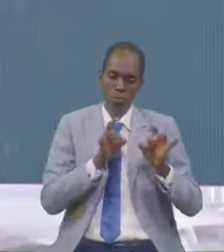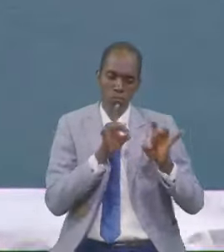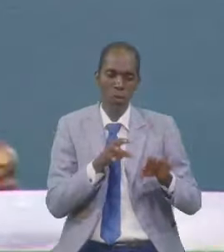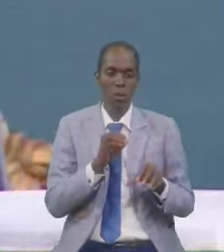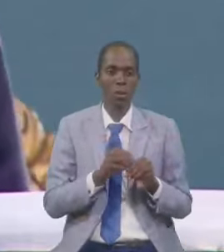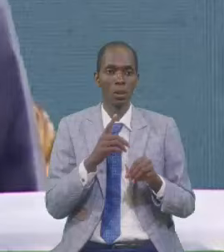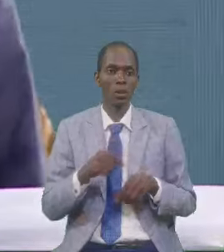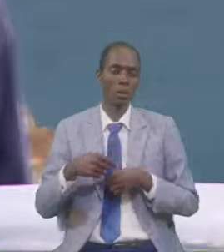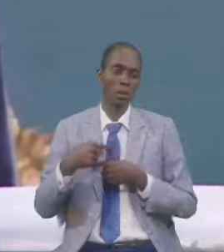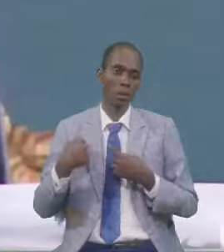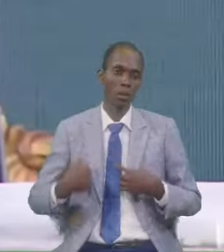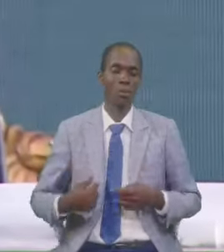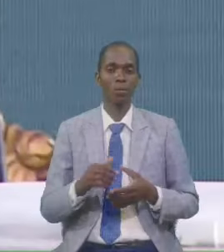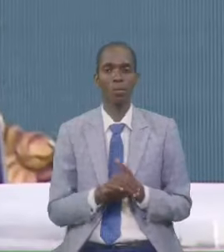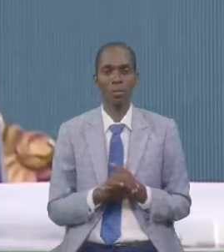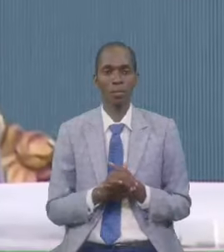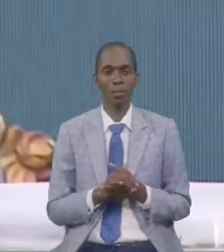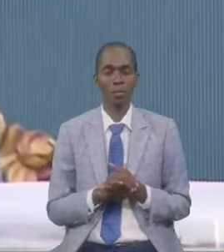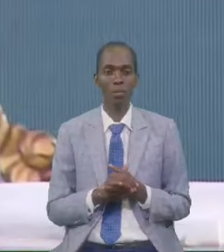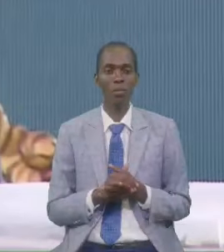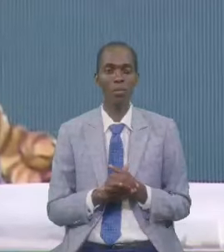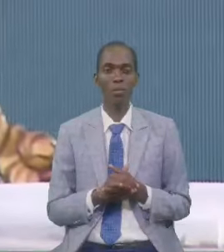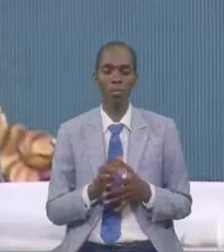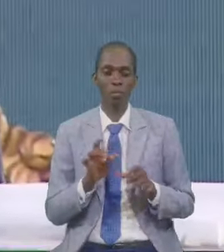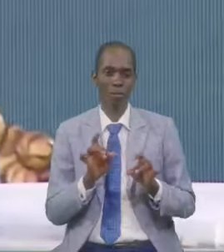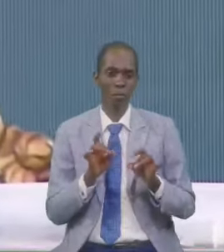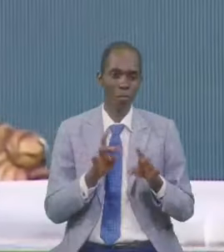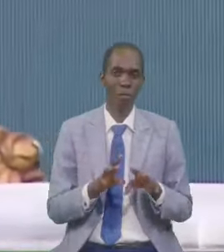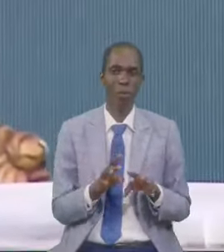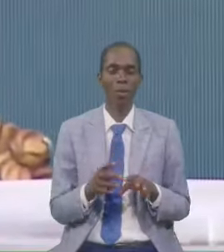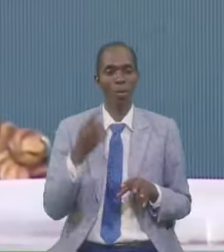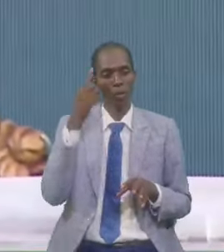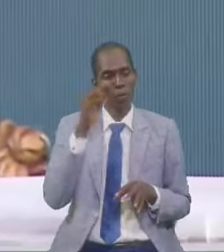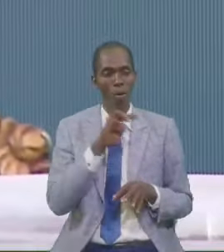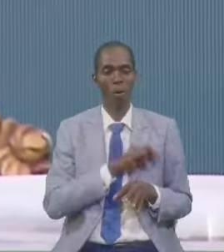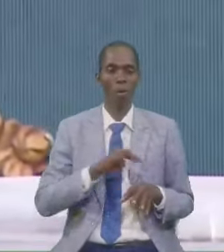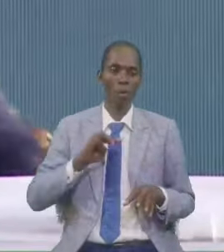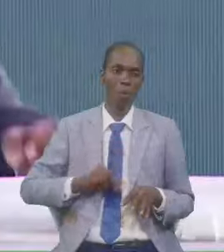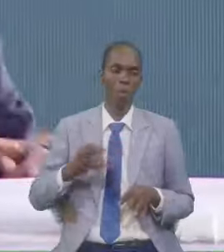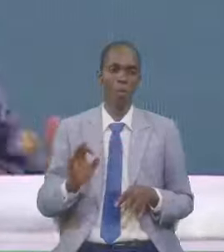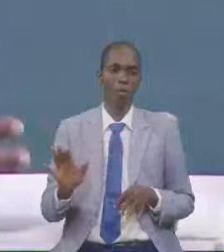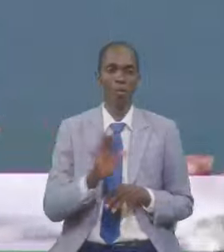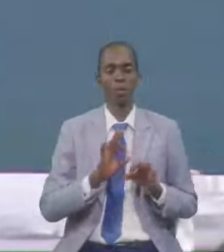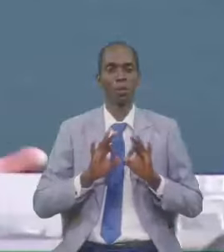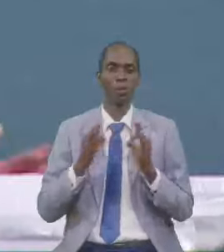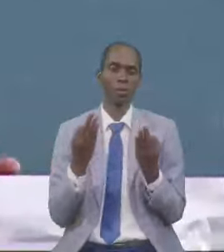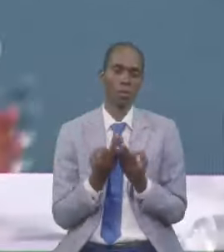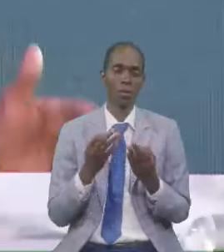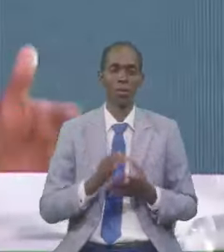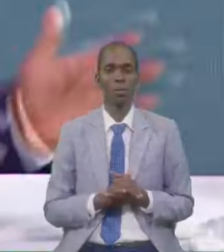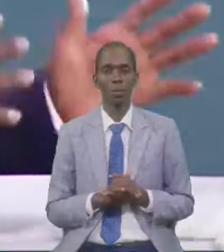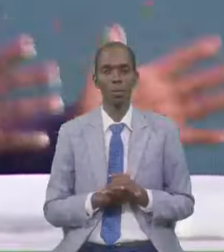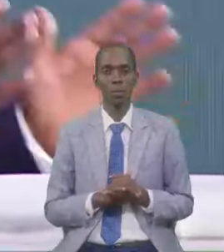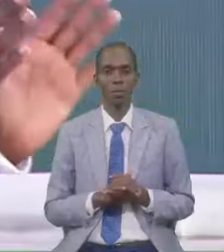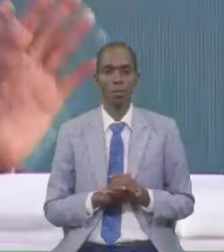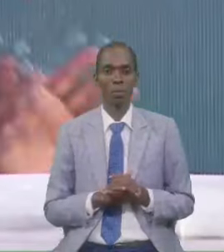కక్షని పగను పెంచుకొని చేసుకుంటారు. Hatred for members of their family. వారి సొంత కుటుంబ సభ్యుల మీద ద్వేషం పెంచుకుంటారు. Hatred for